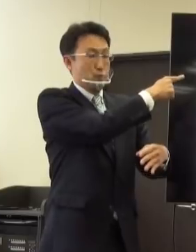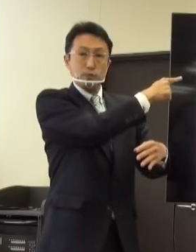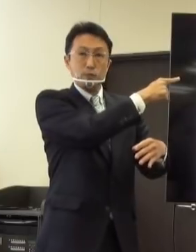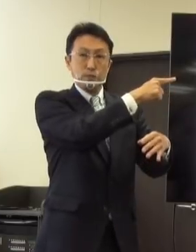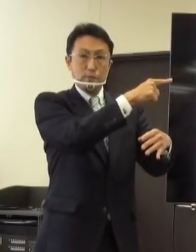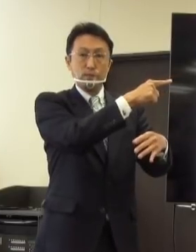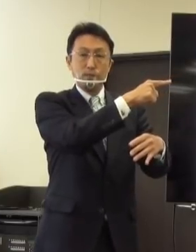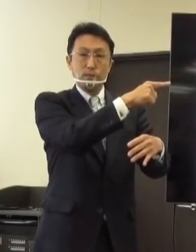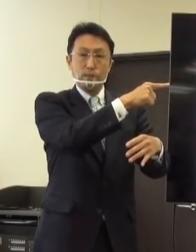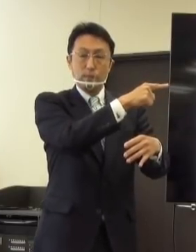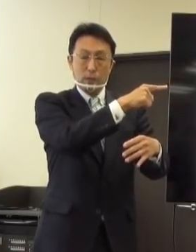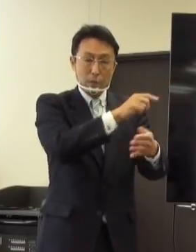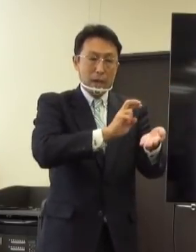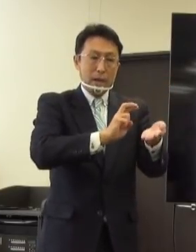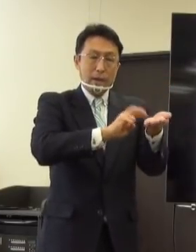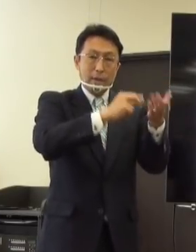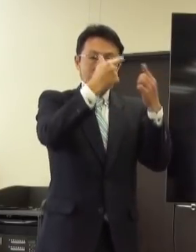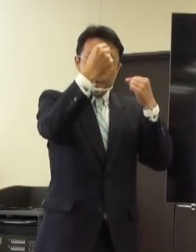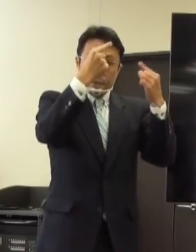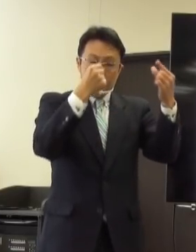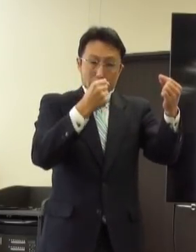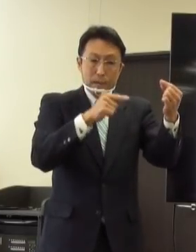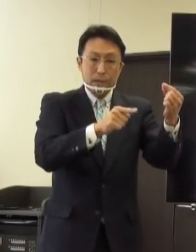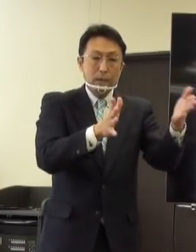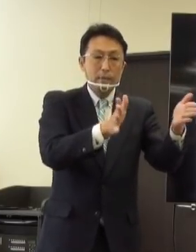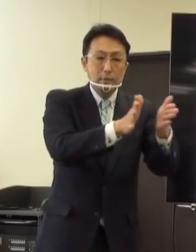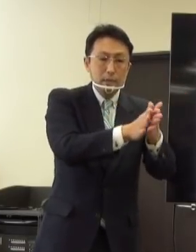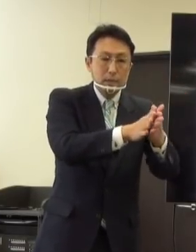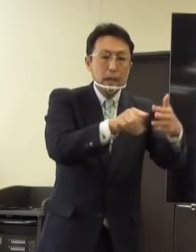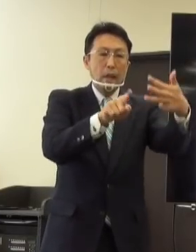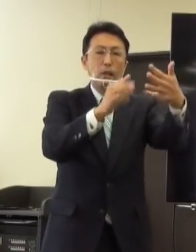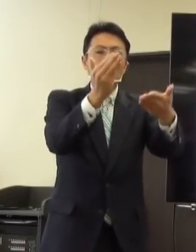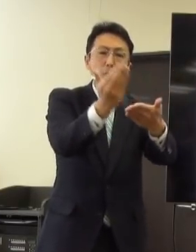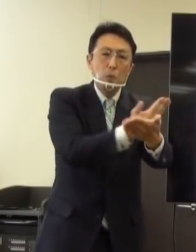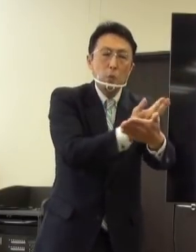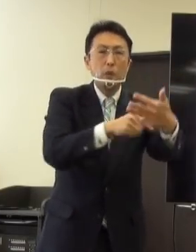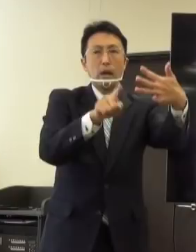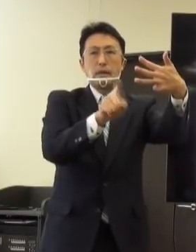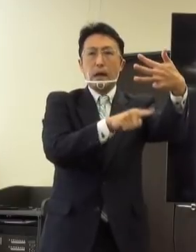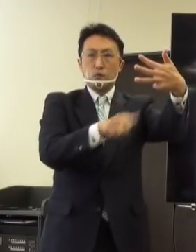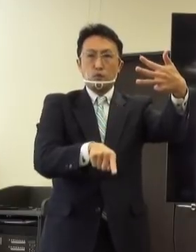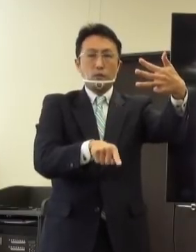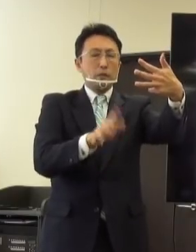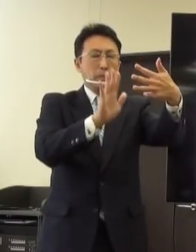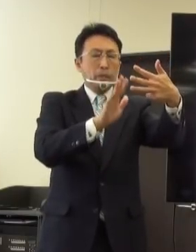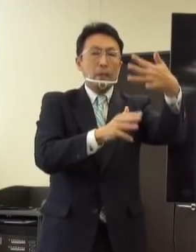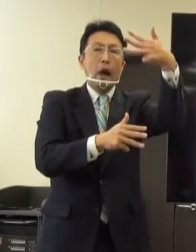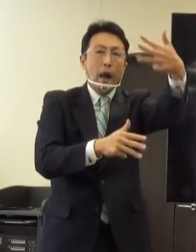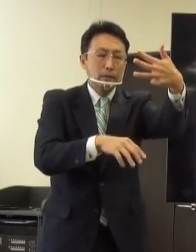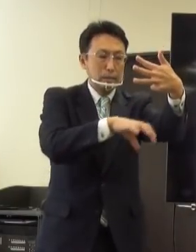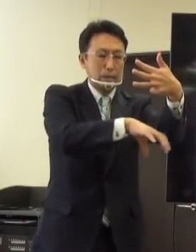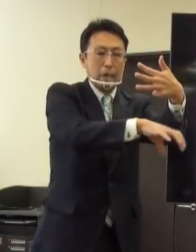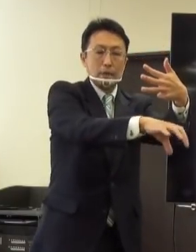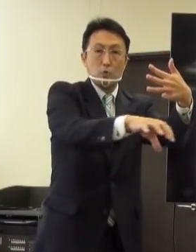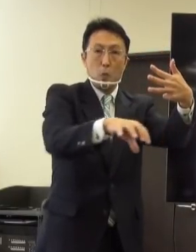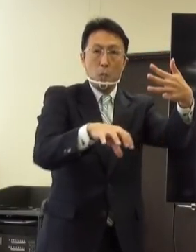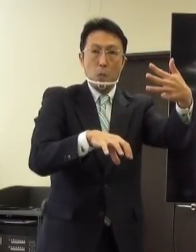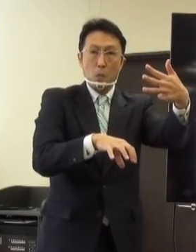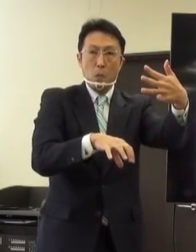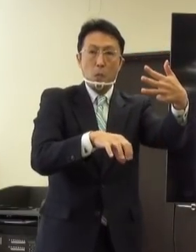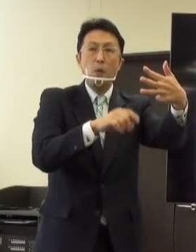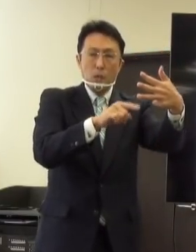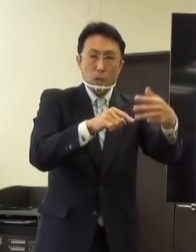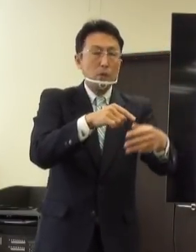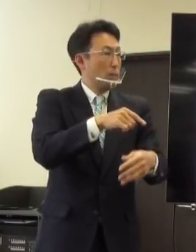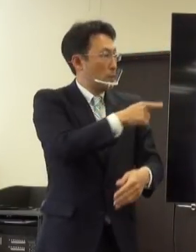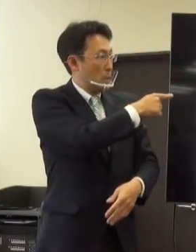まあ医大も含めると8つに減ってしまいました。ただでさえ 年間ですね1万3000件あ